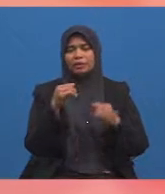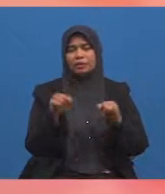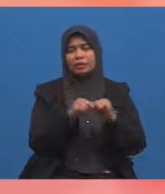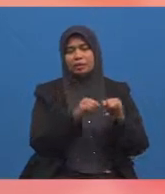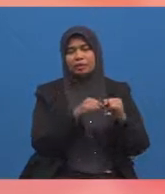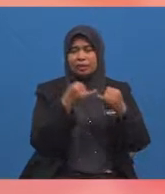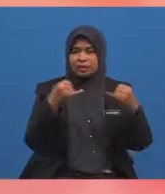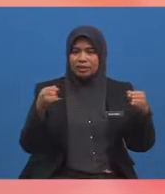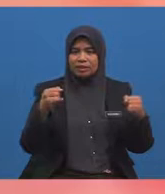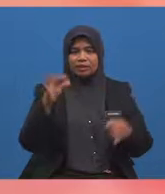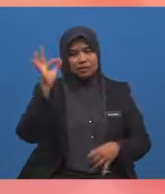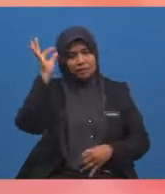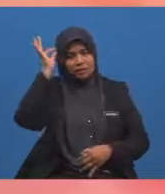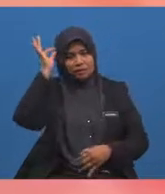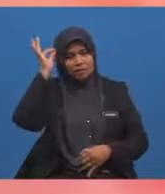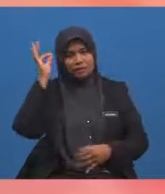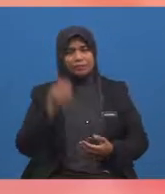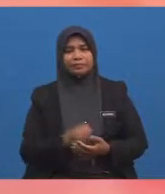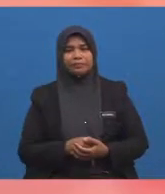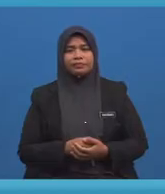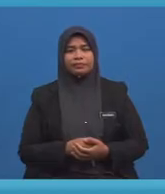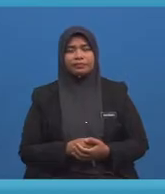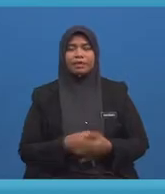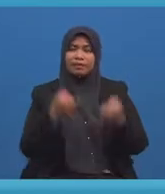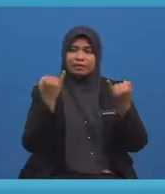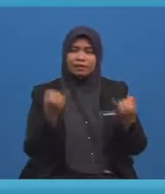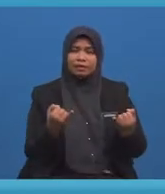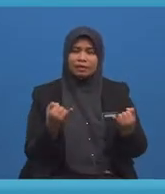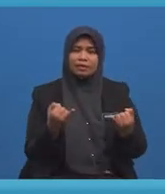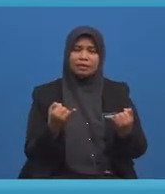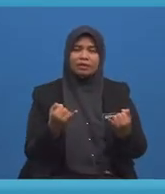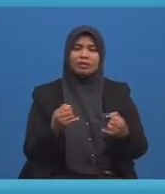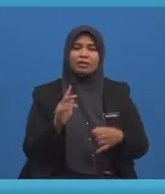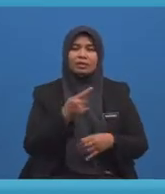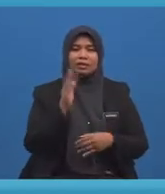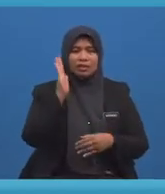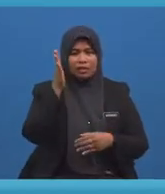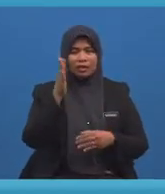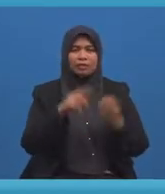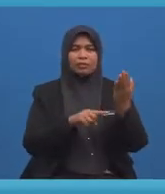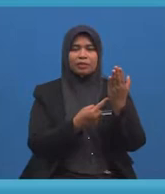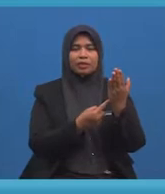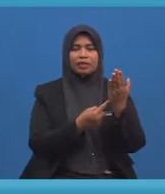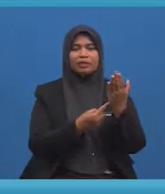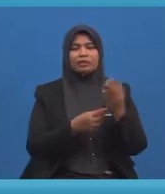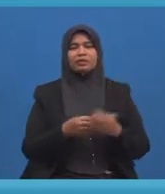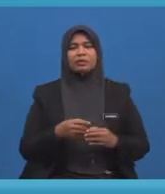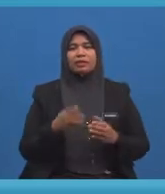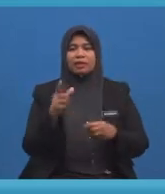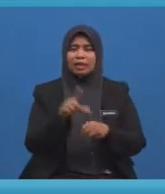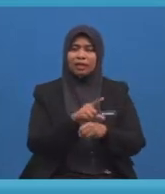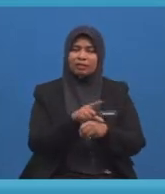dan juga jenis rambut. Sekarang, kita akan mulakan